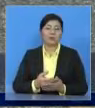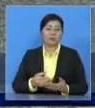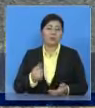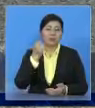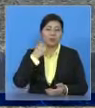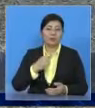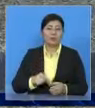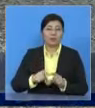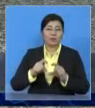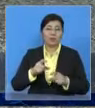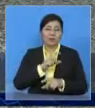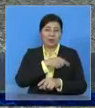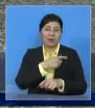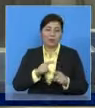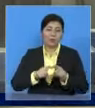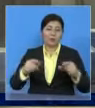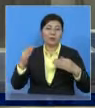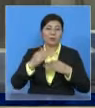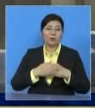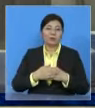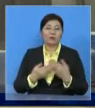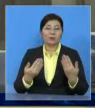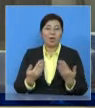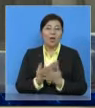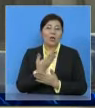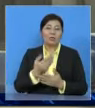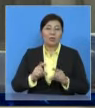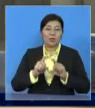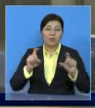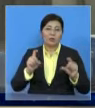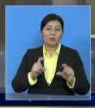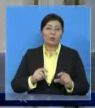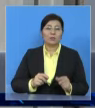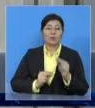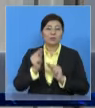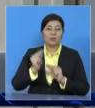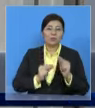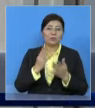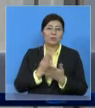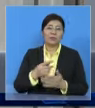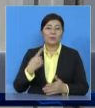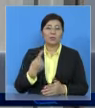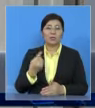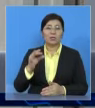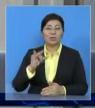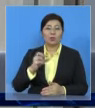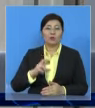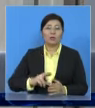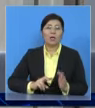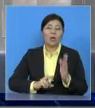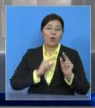амбулатория жабылып, 5 жыл бойы айтылған өтінішке кезек биыл келіп, жаңа емдеу орны бой көтеріп жатыр. 1 шілдеде құрылыс